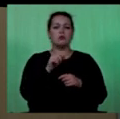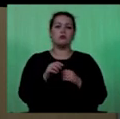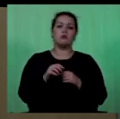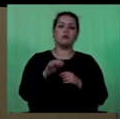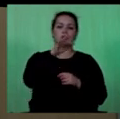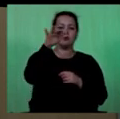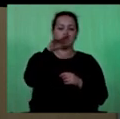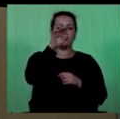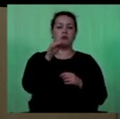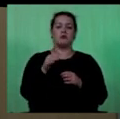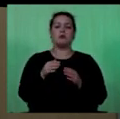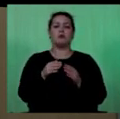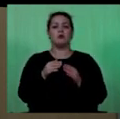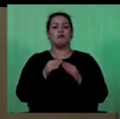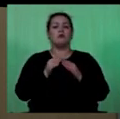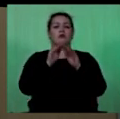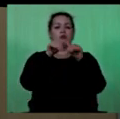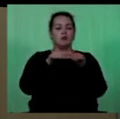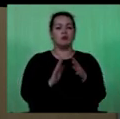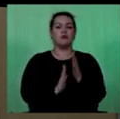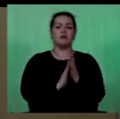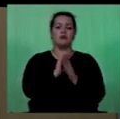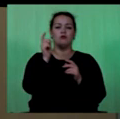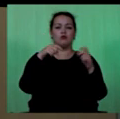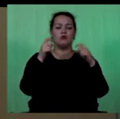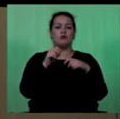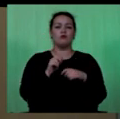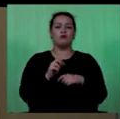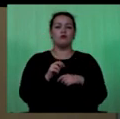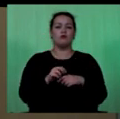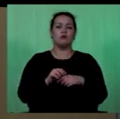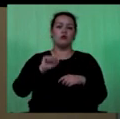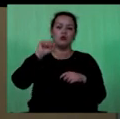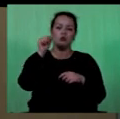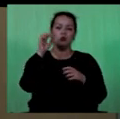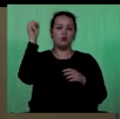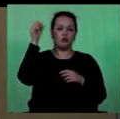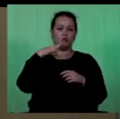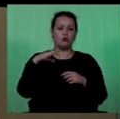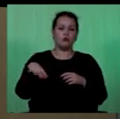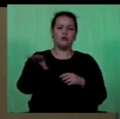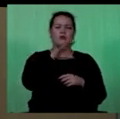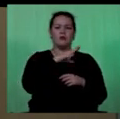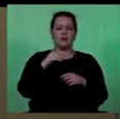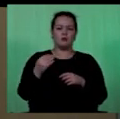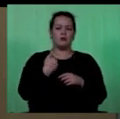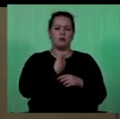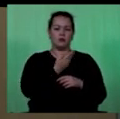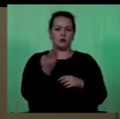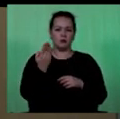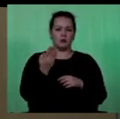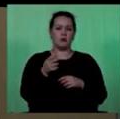с морем, трава с дождями, как дружит солнце со всеми нами. Давайте,